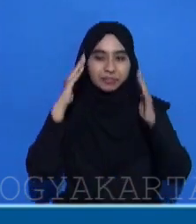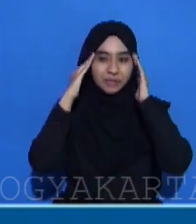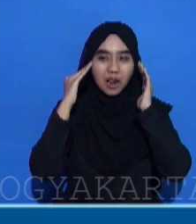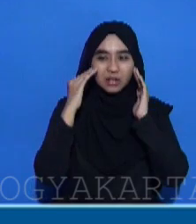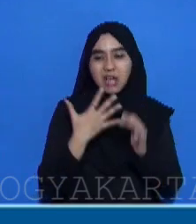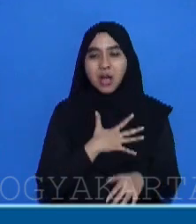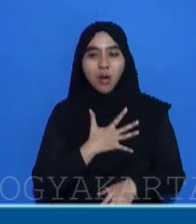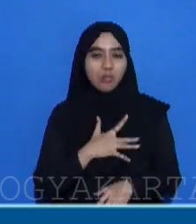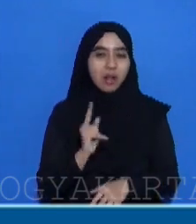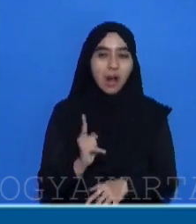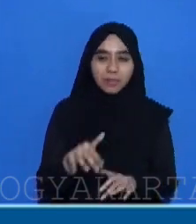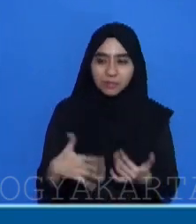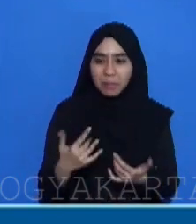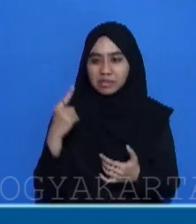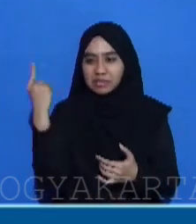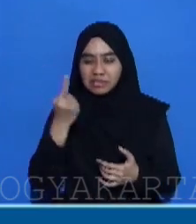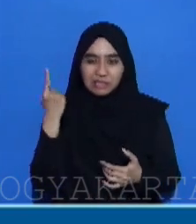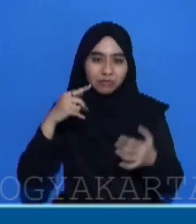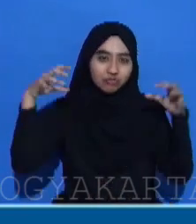tenang as